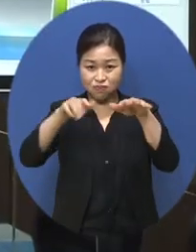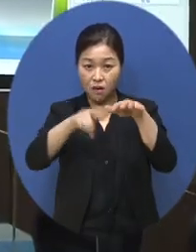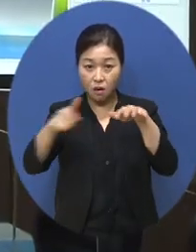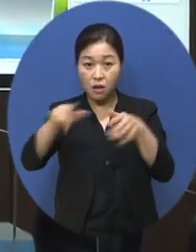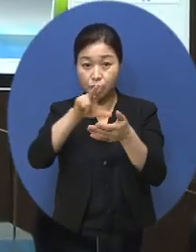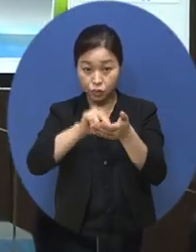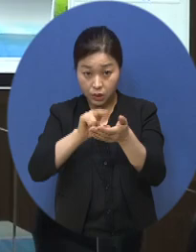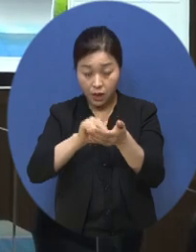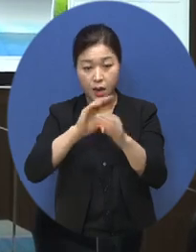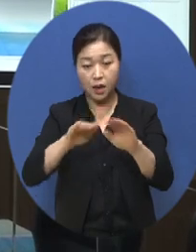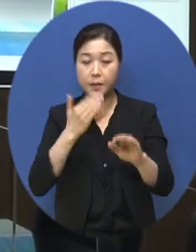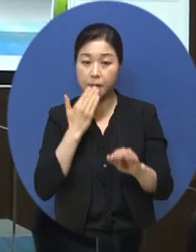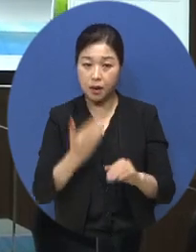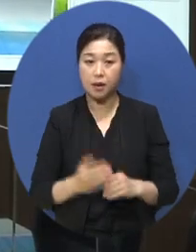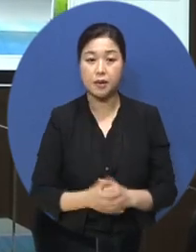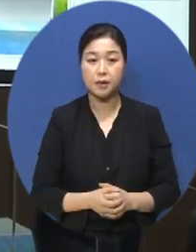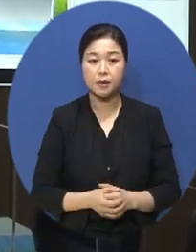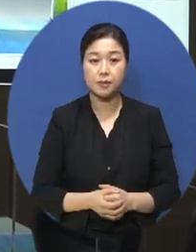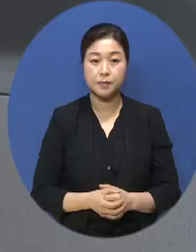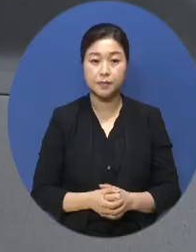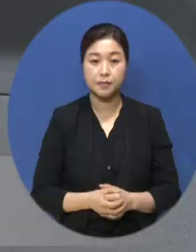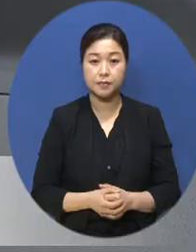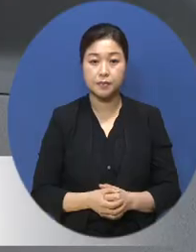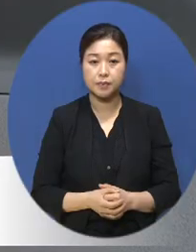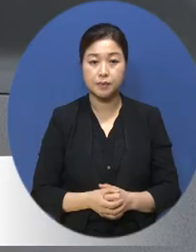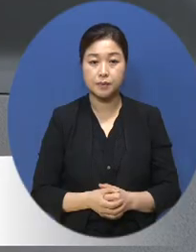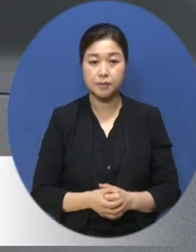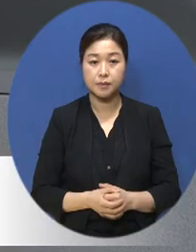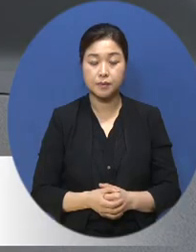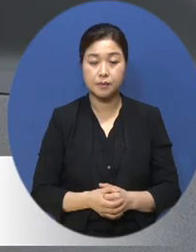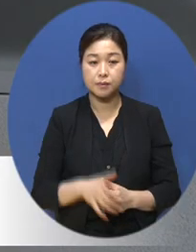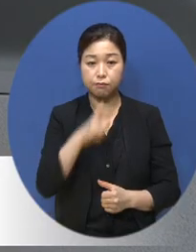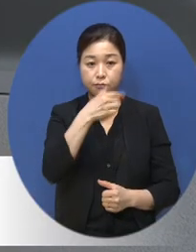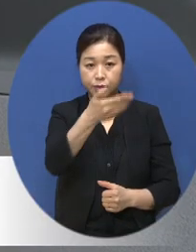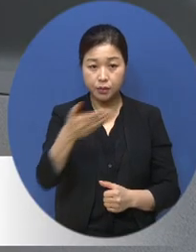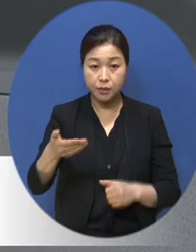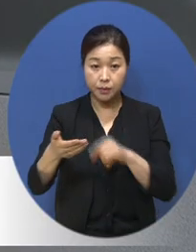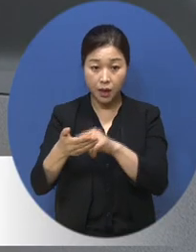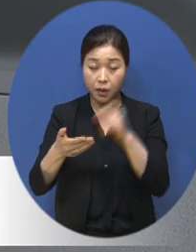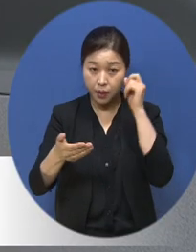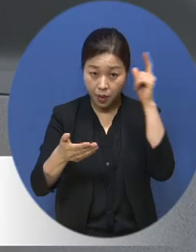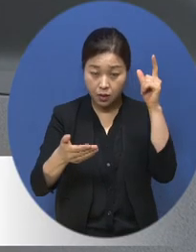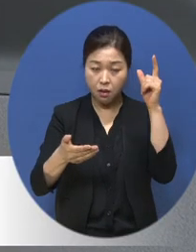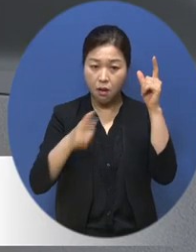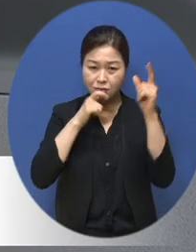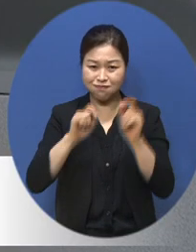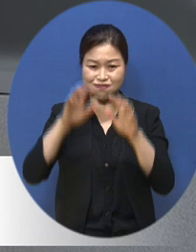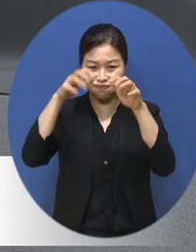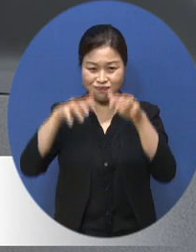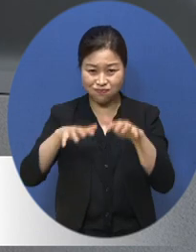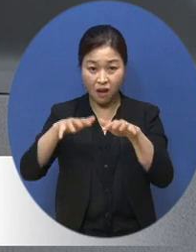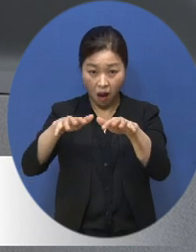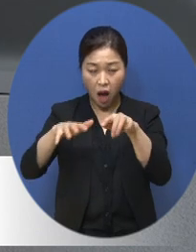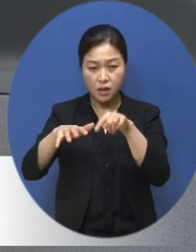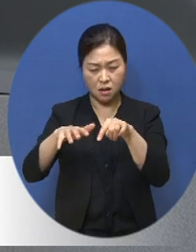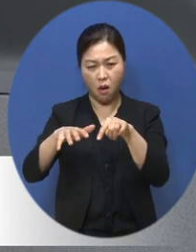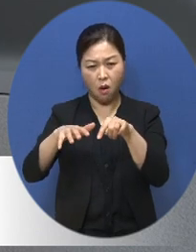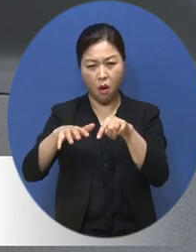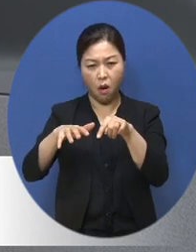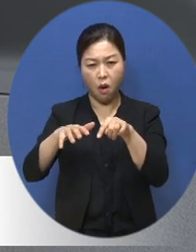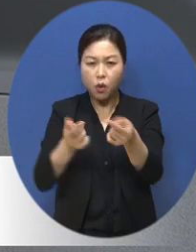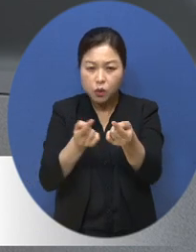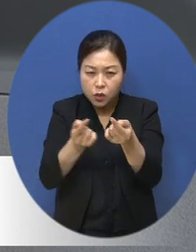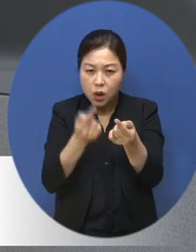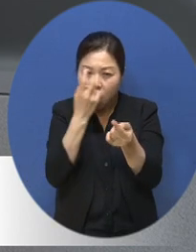문제를 일시에 해소할 수 있게 됐습니다. 하천 내 스마트 홍수 관리 시스템을 구축해